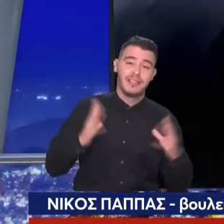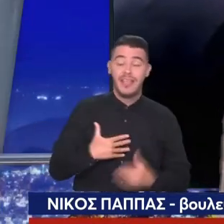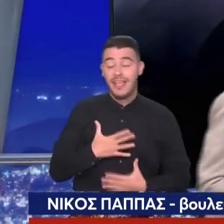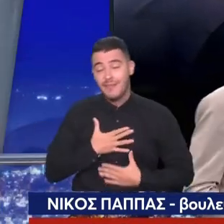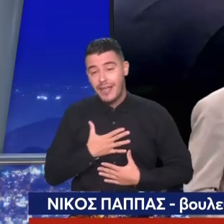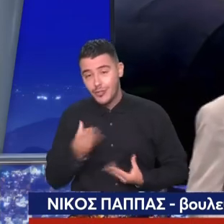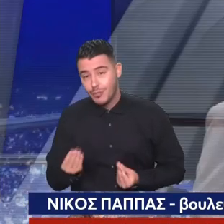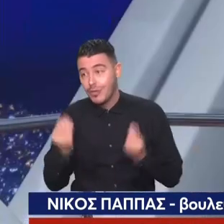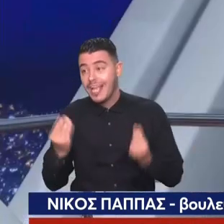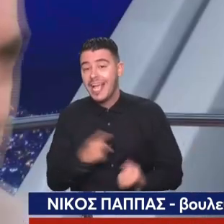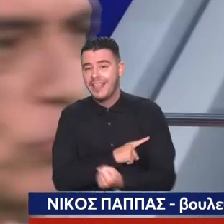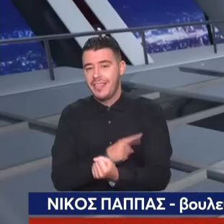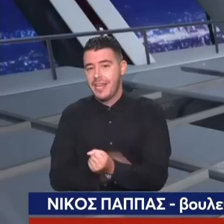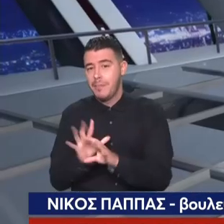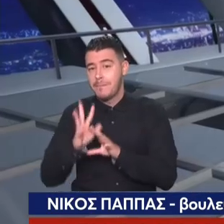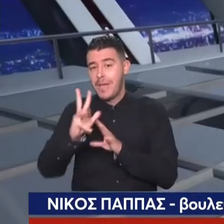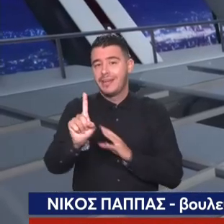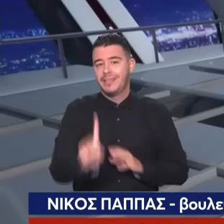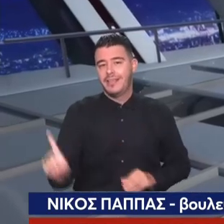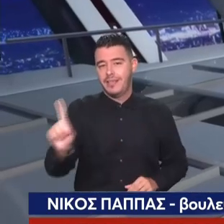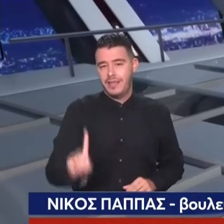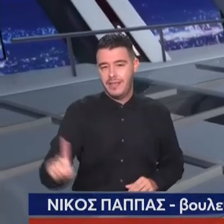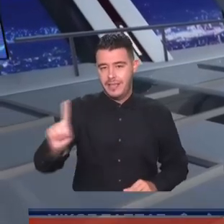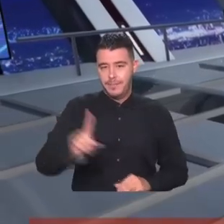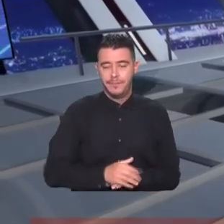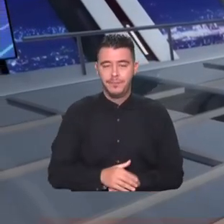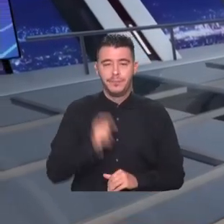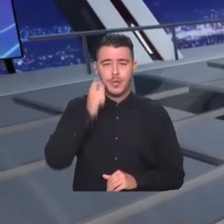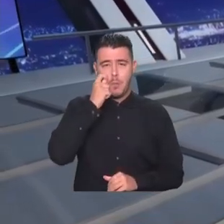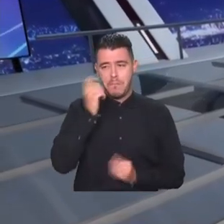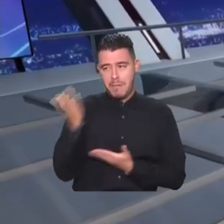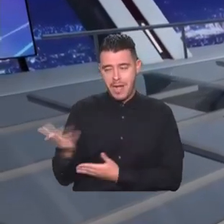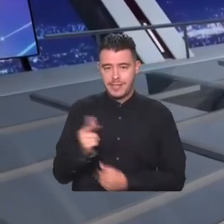Κυριακή. Να είστε καλά. Αυτά λοιπόν από τον κύριο Νίκο Παπά. Είπαμε πώς, πήρα και το χαρτί που